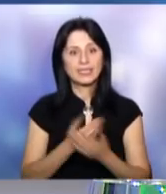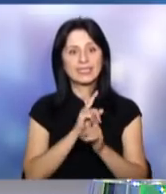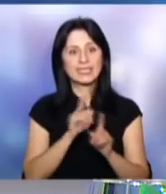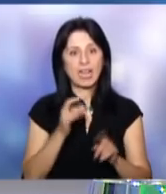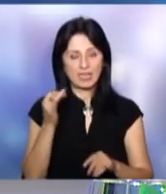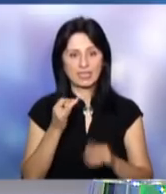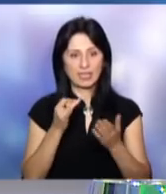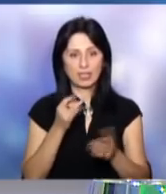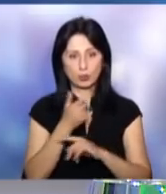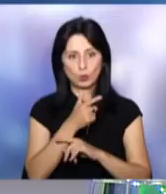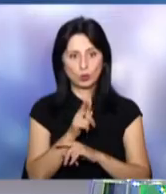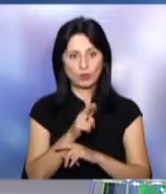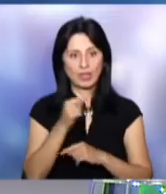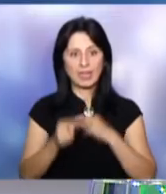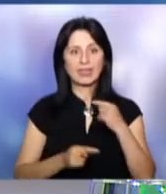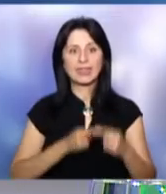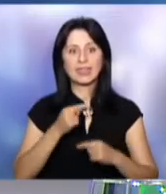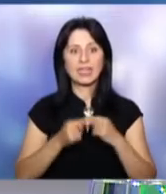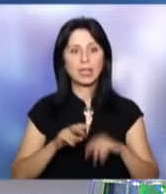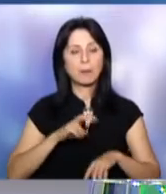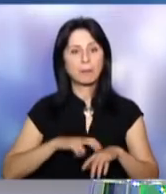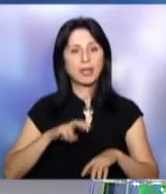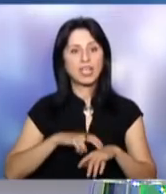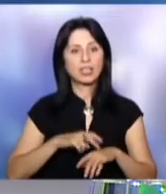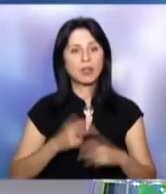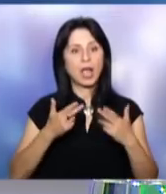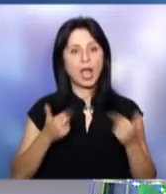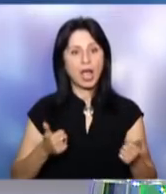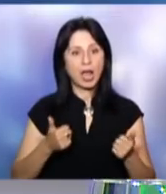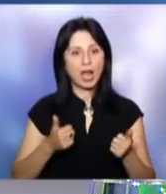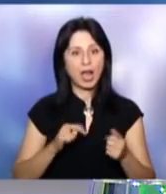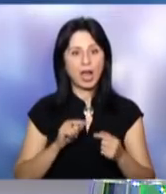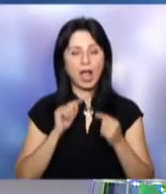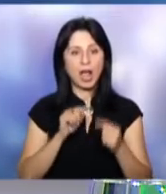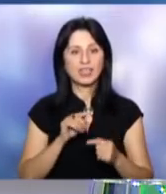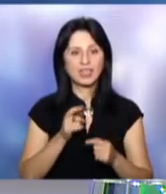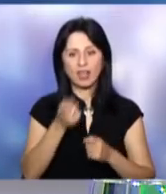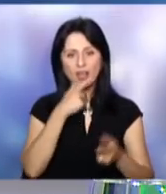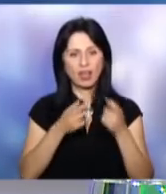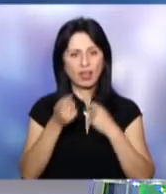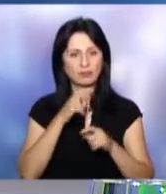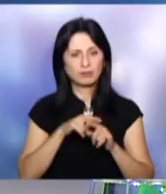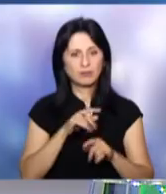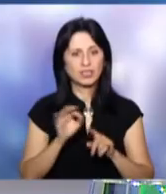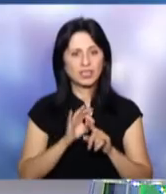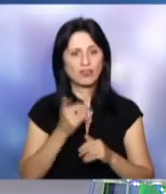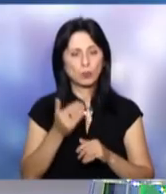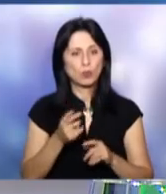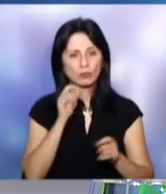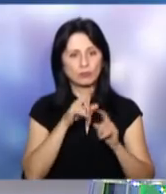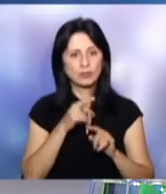ძალიან საინტერესოა. თანამედროვე მედიცინამ აღიარა, რომ ანტიდეპრესანტების გამოყენება ხშირ